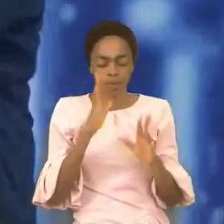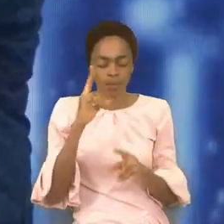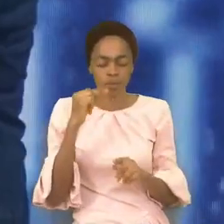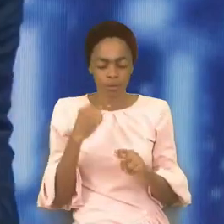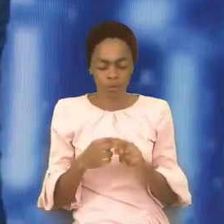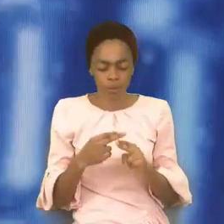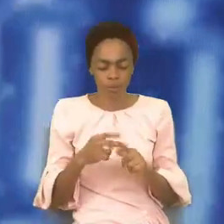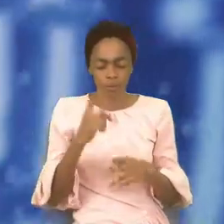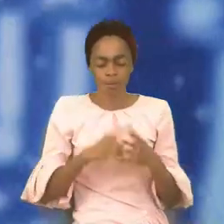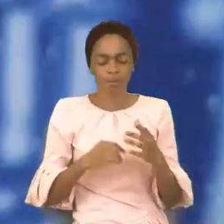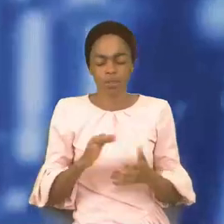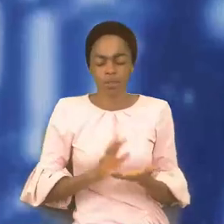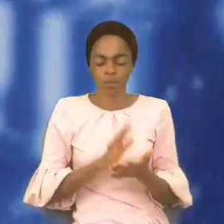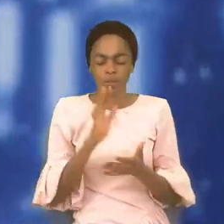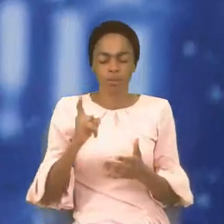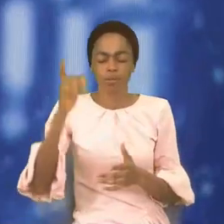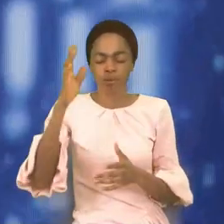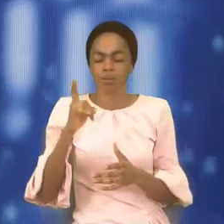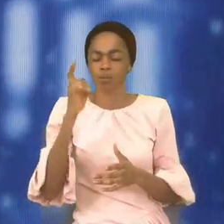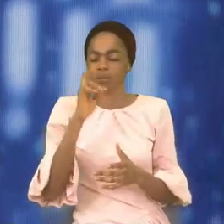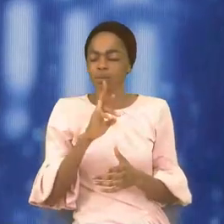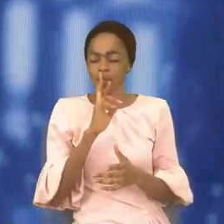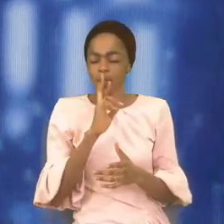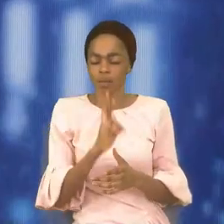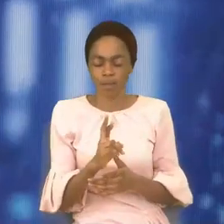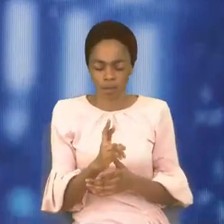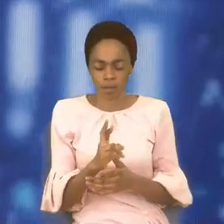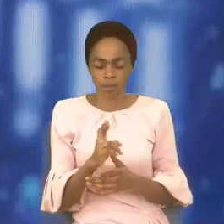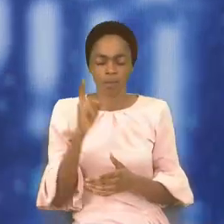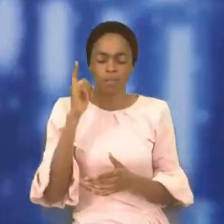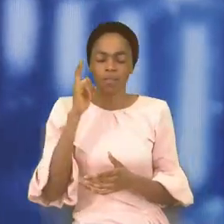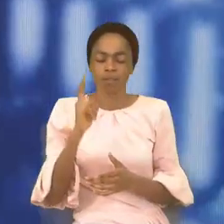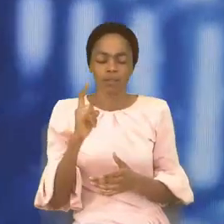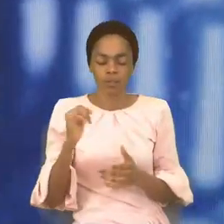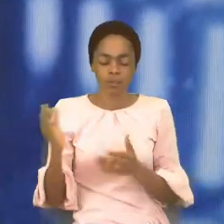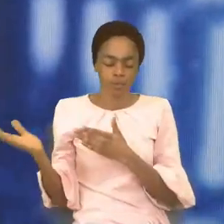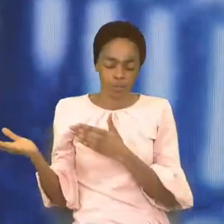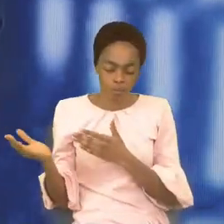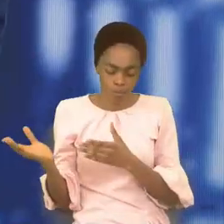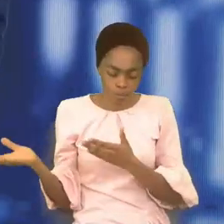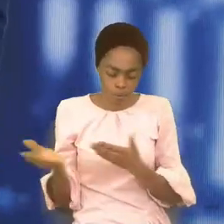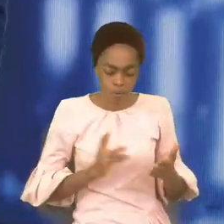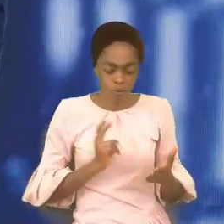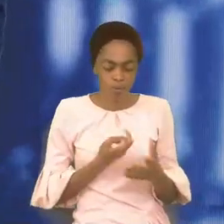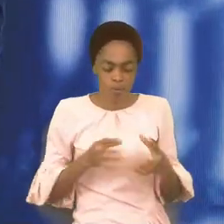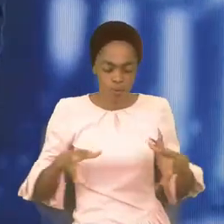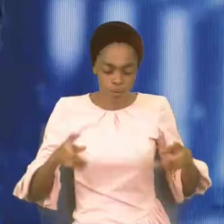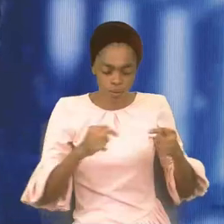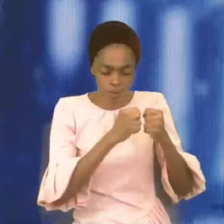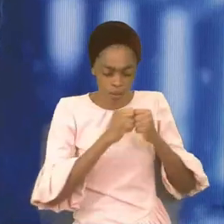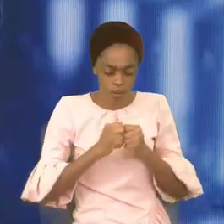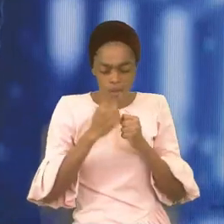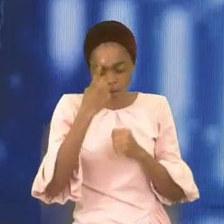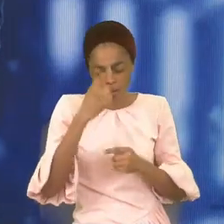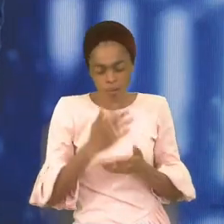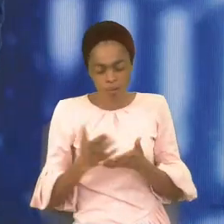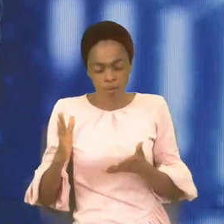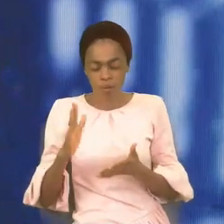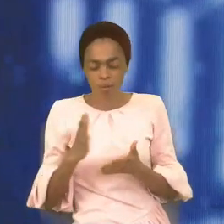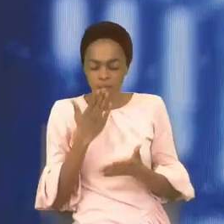nom. Oh, quel grand Dieu, quel Dieu glorieux es-tu. Tu nous as rassemblés pour quelque chose de